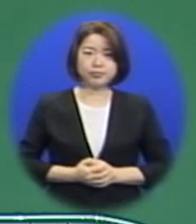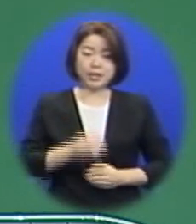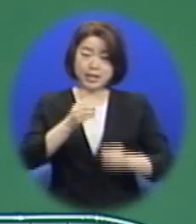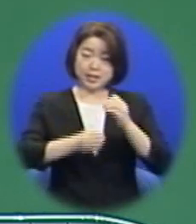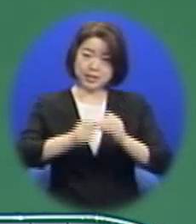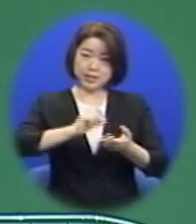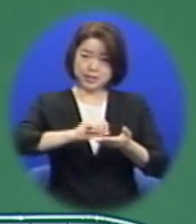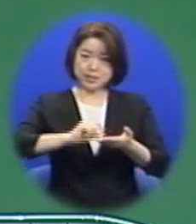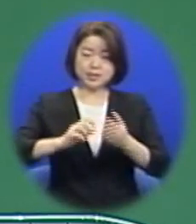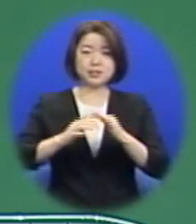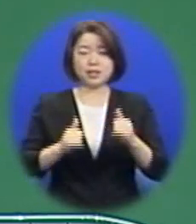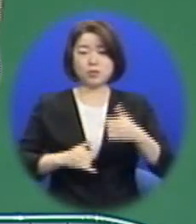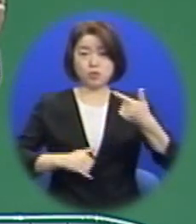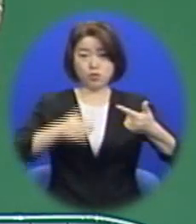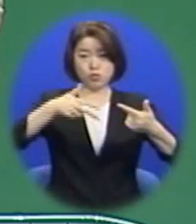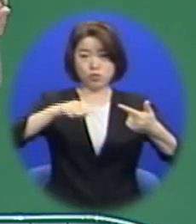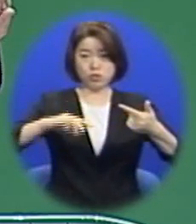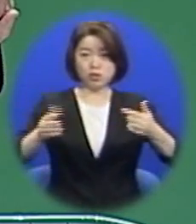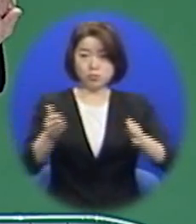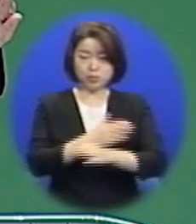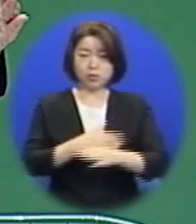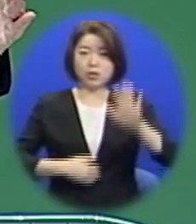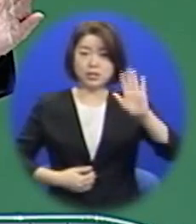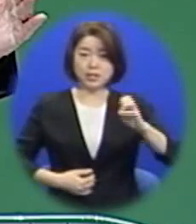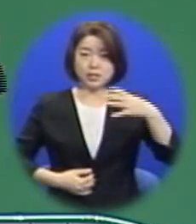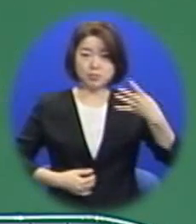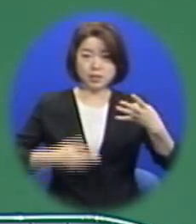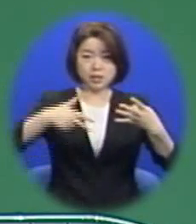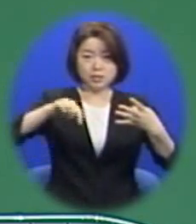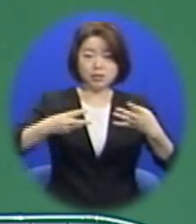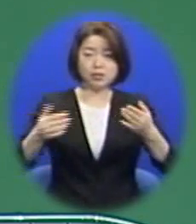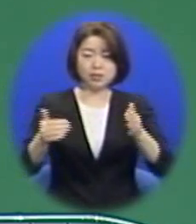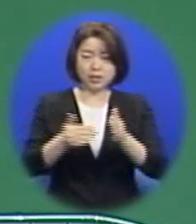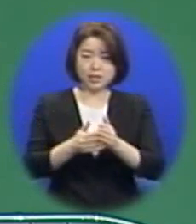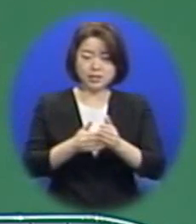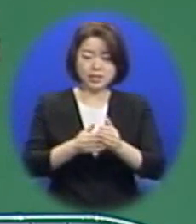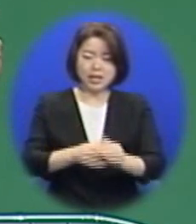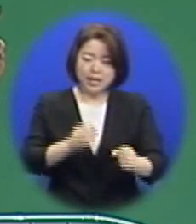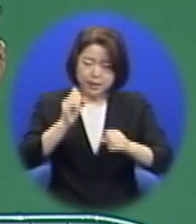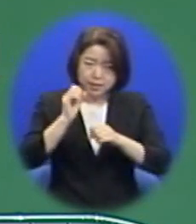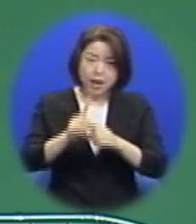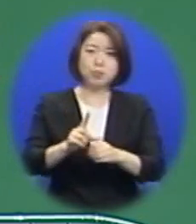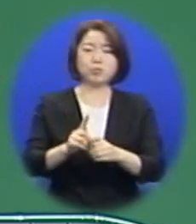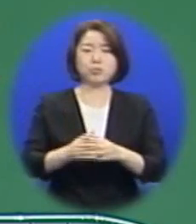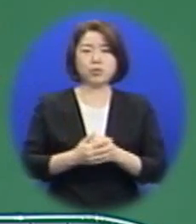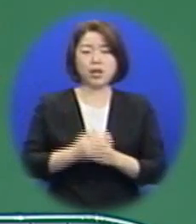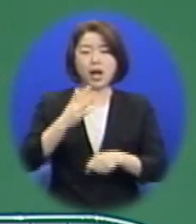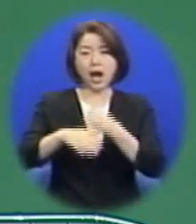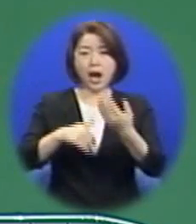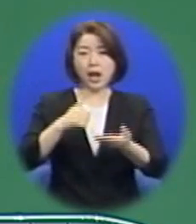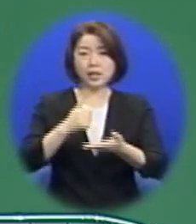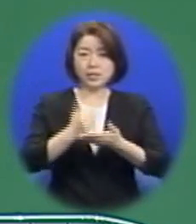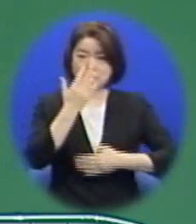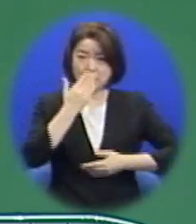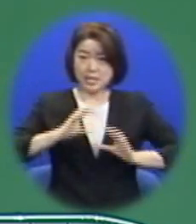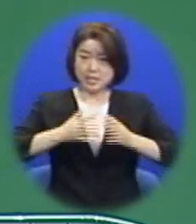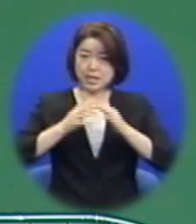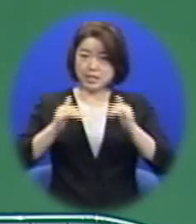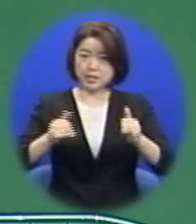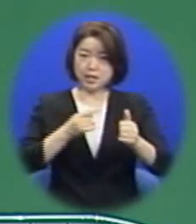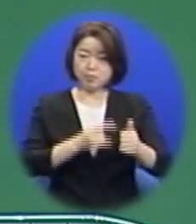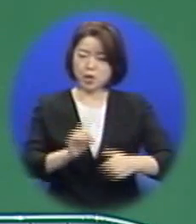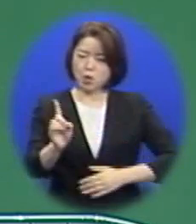시편 기자는 6절부터 44절까지 이 시편 105편의 거의 대부분을 하나님께서 이스라엘 백성들에게